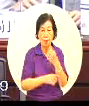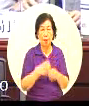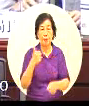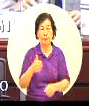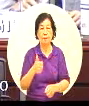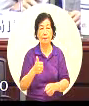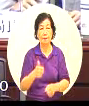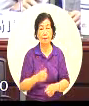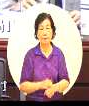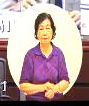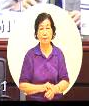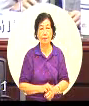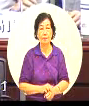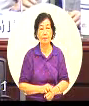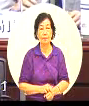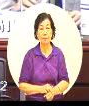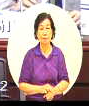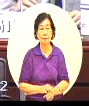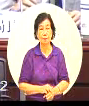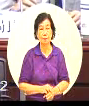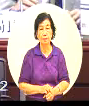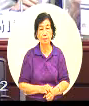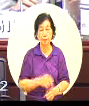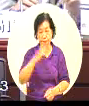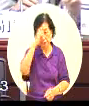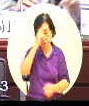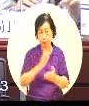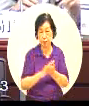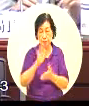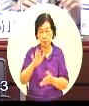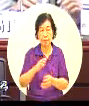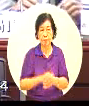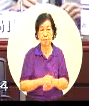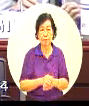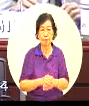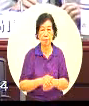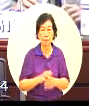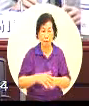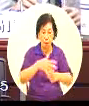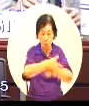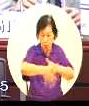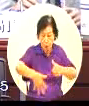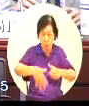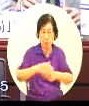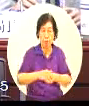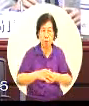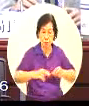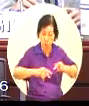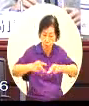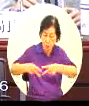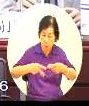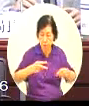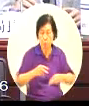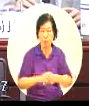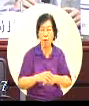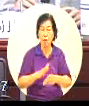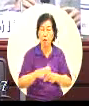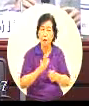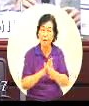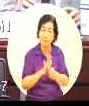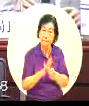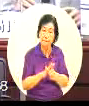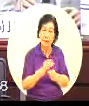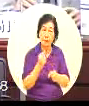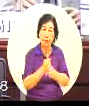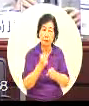望咱未来看组织的改造方面有特地来解决问题，